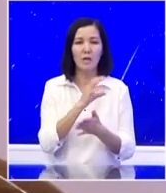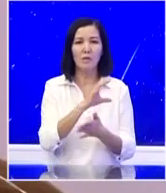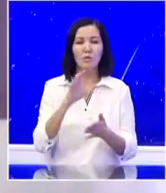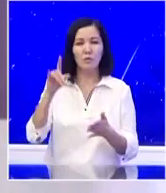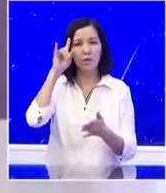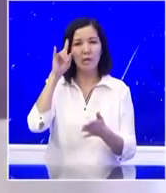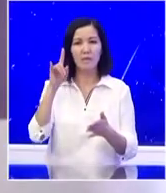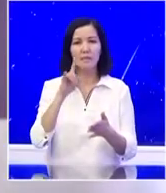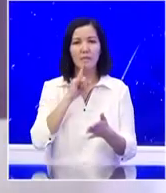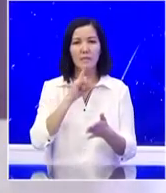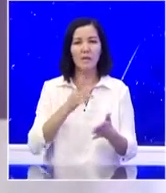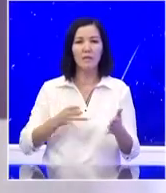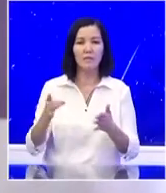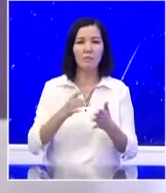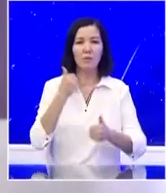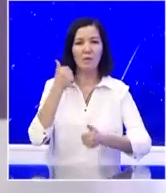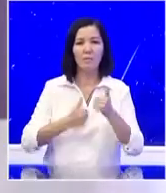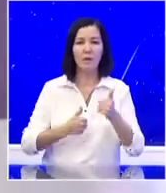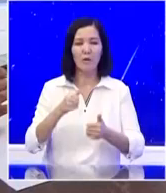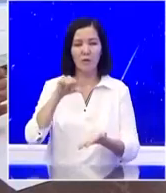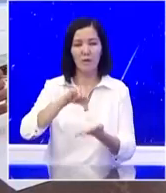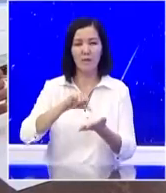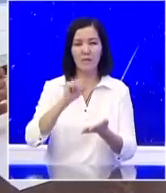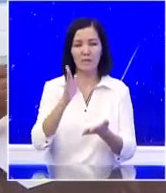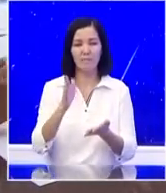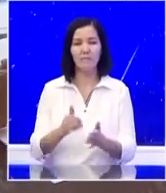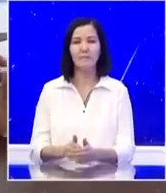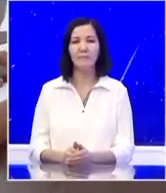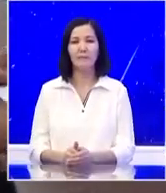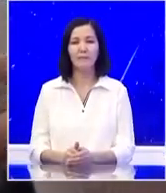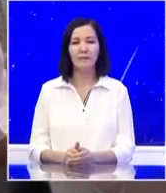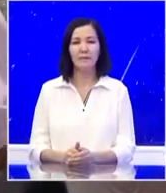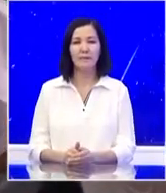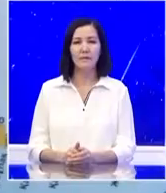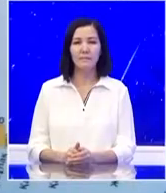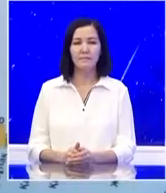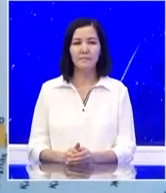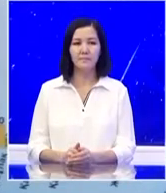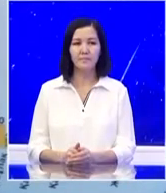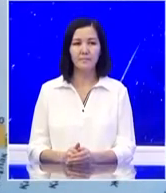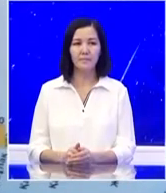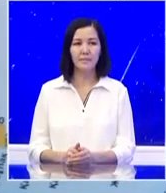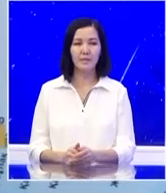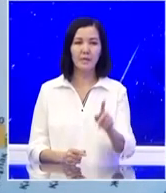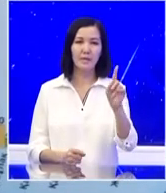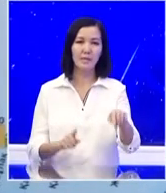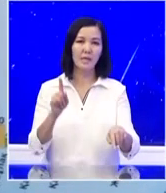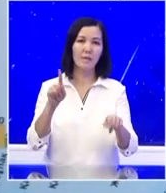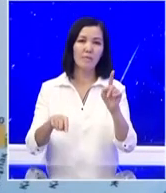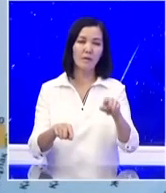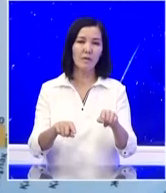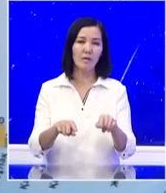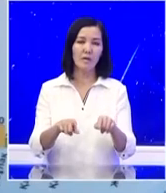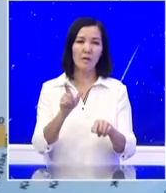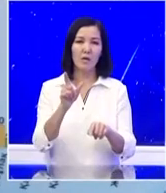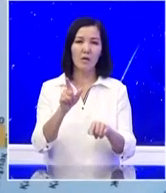иегері алда солтүстік Қазақстанда өтетін республикалық байқауда өнер көрсетпек. Кейбір оқушыларымыз мынау